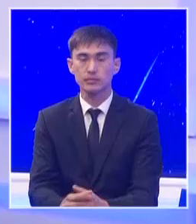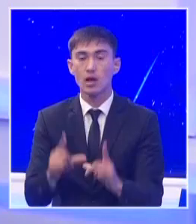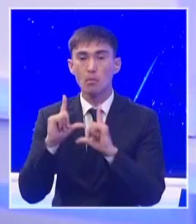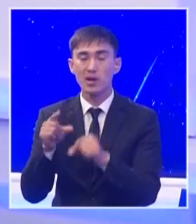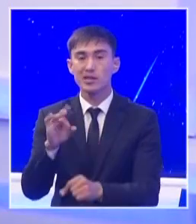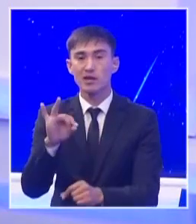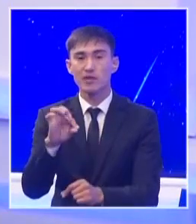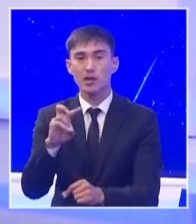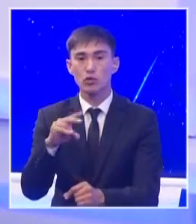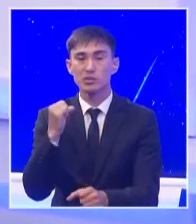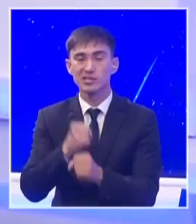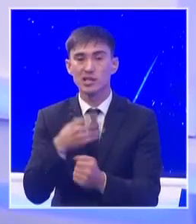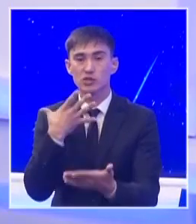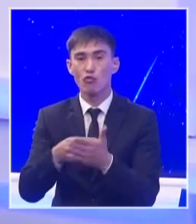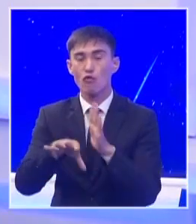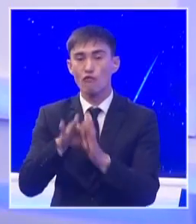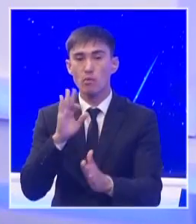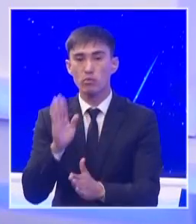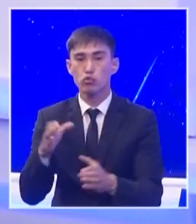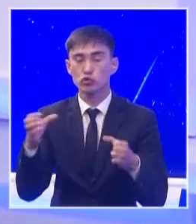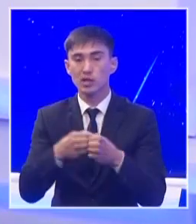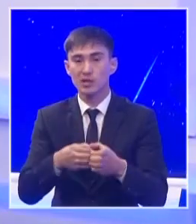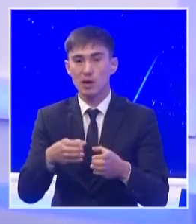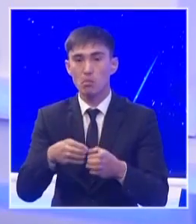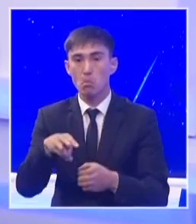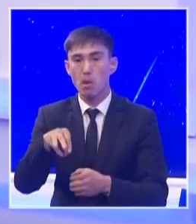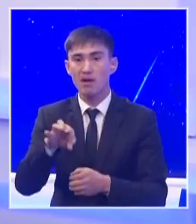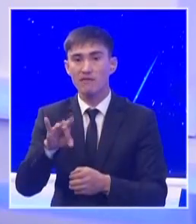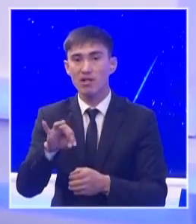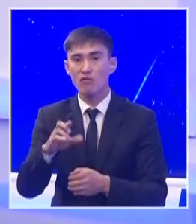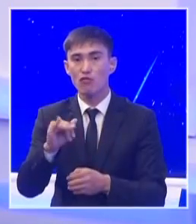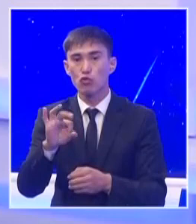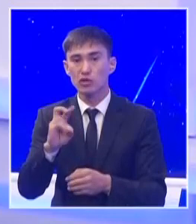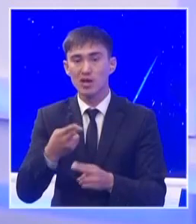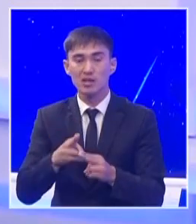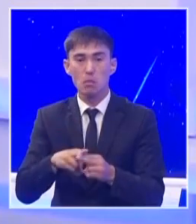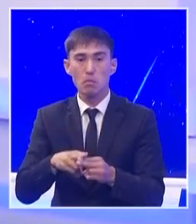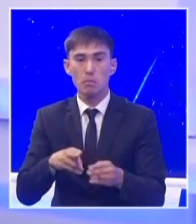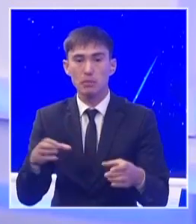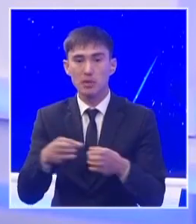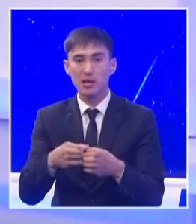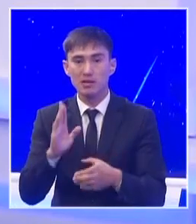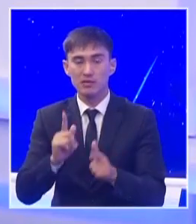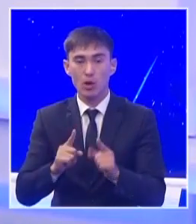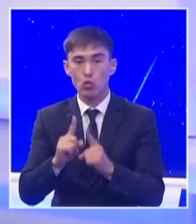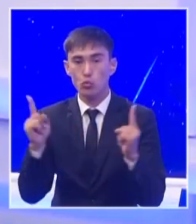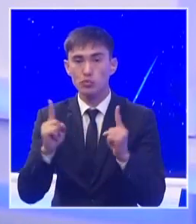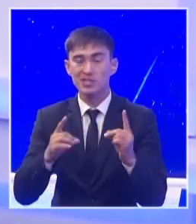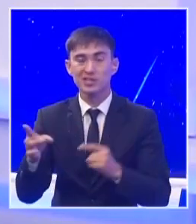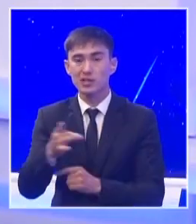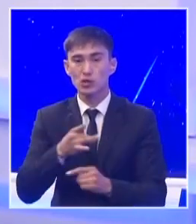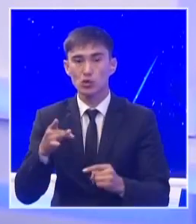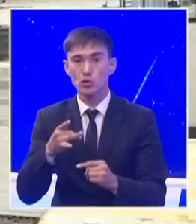Пойти на референдум и сделать свой выбор намерены сотрудники компании Marvel Food. Данное предприятие является одним из крупнейших в